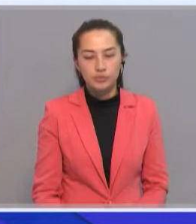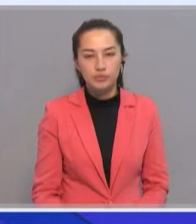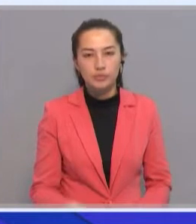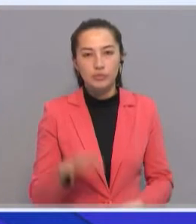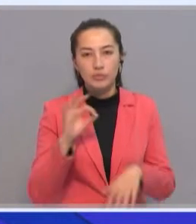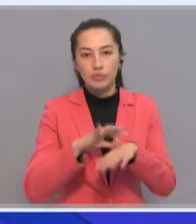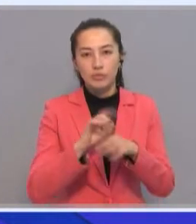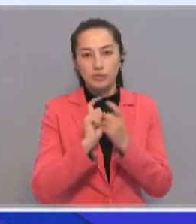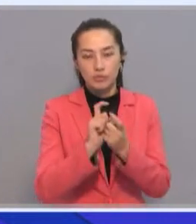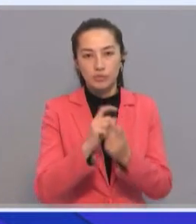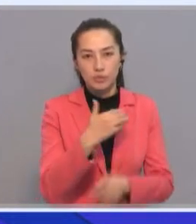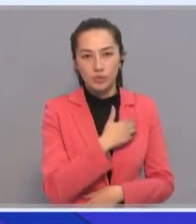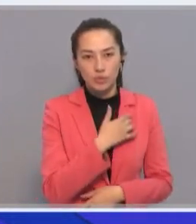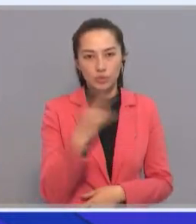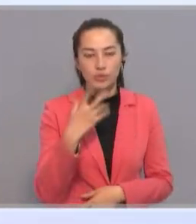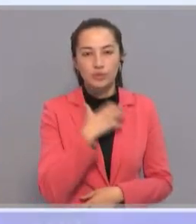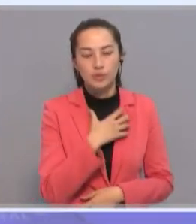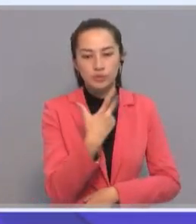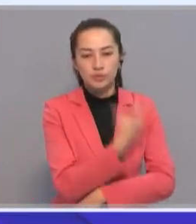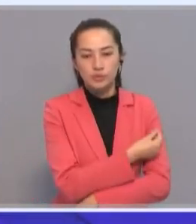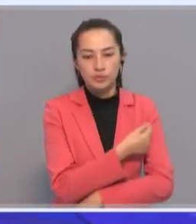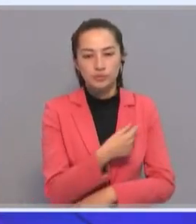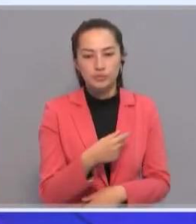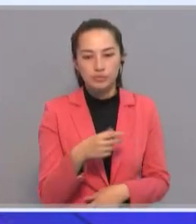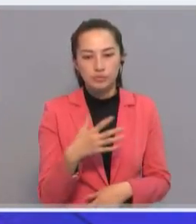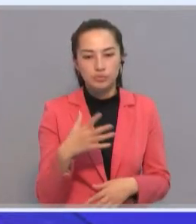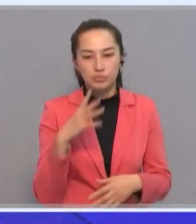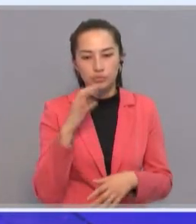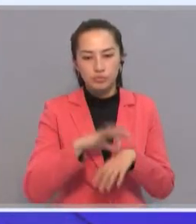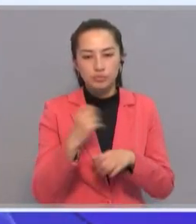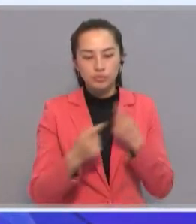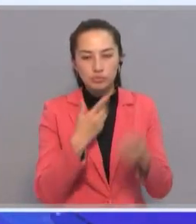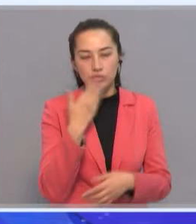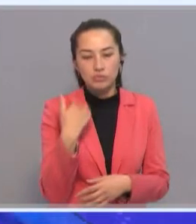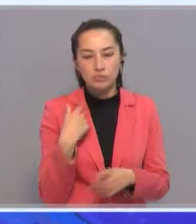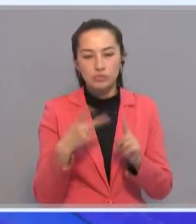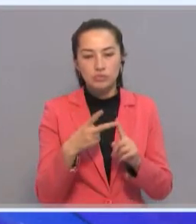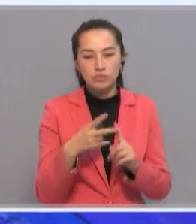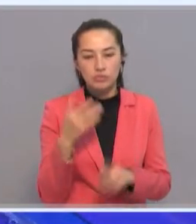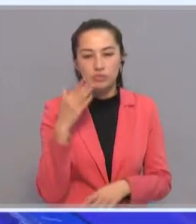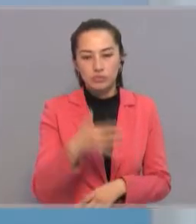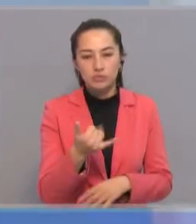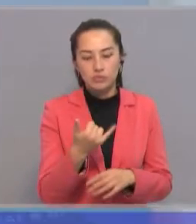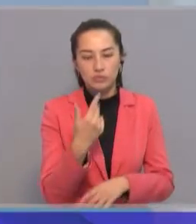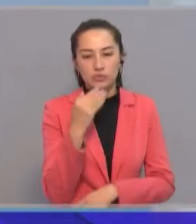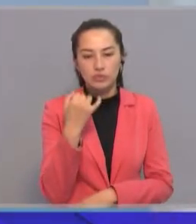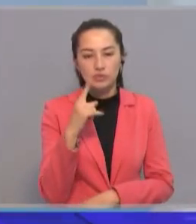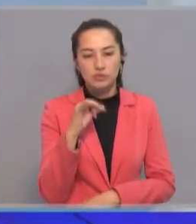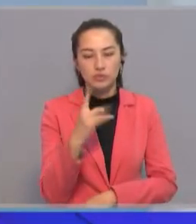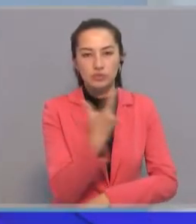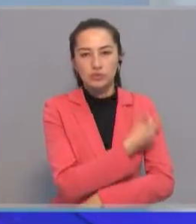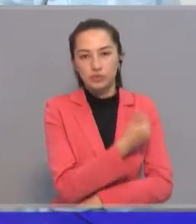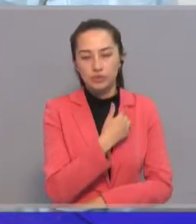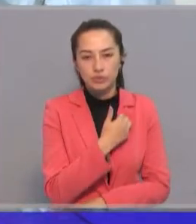үшін барлығымыз осы вакцинаны алуымыз керек. Келесер беру отқан жоқ қазір. Өзіркімен екінші вакцинасына келіп тұрмын, Pfizer.